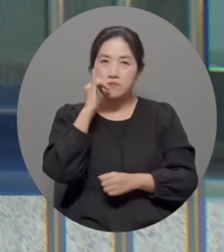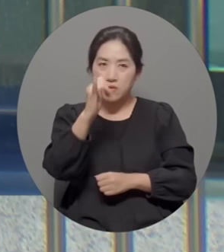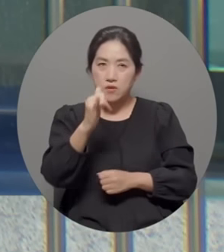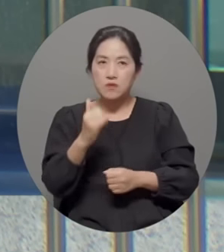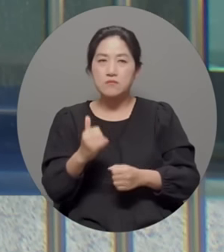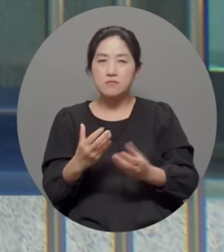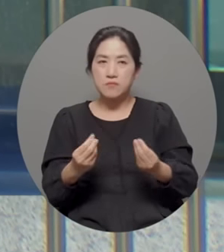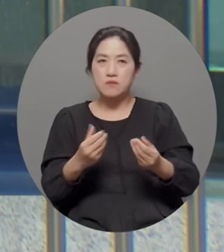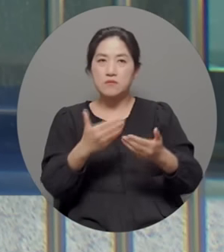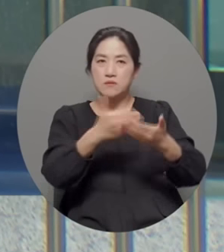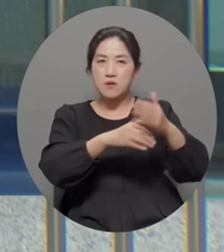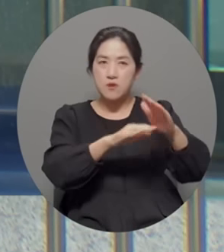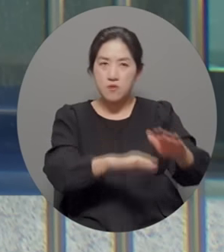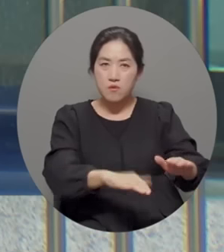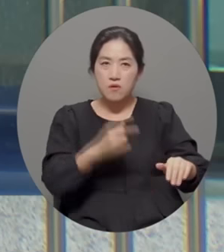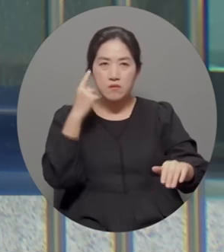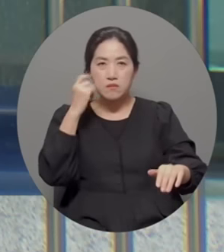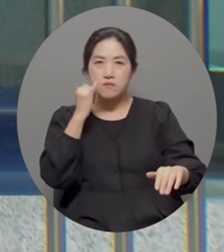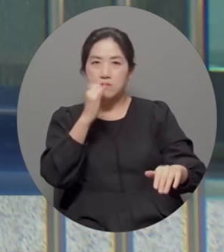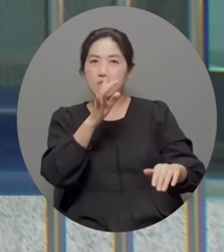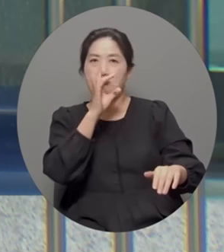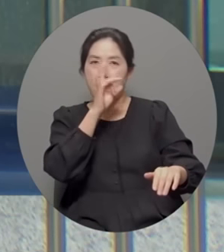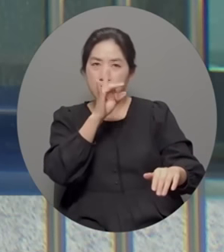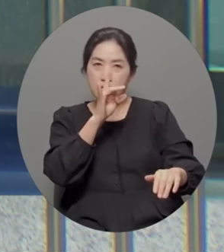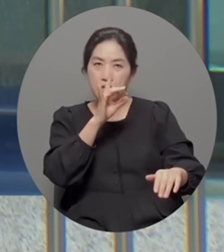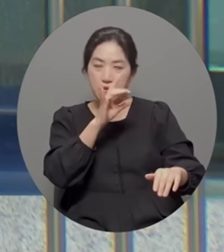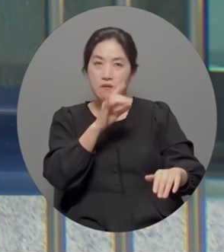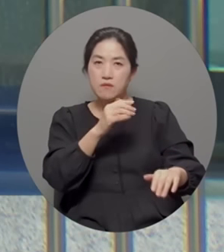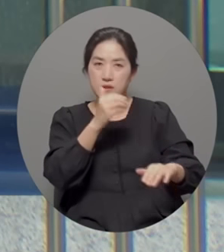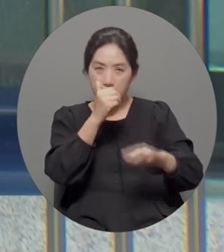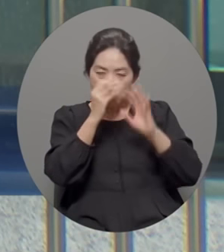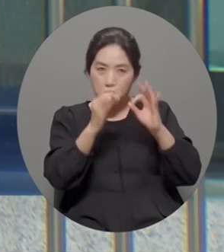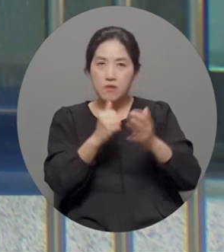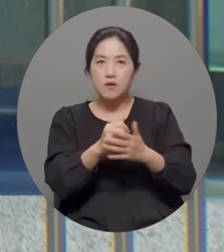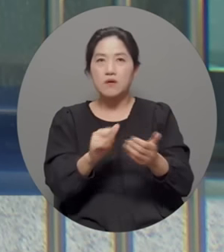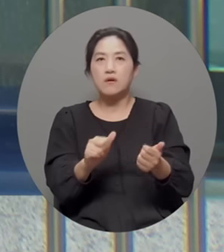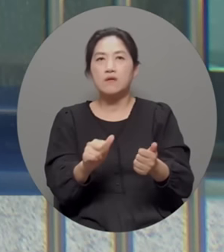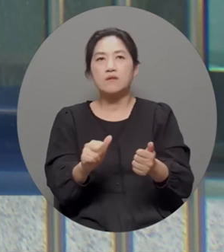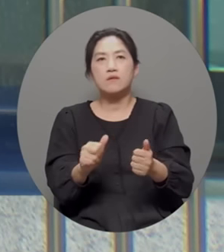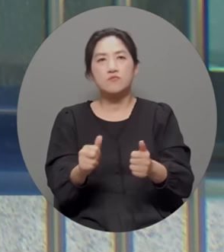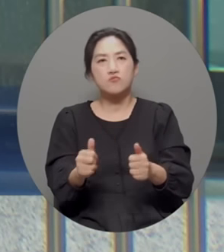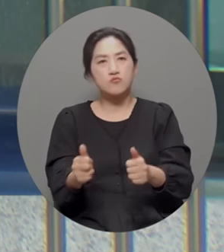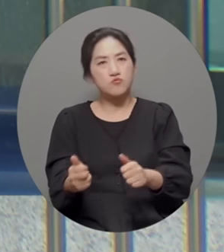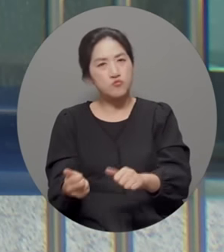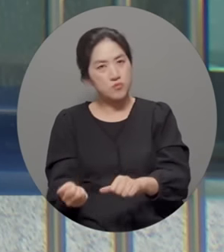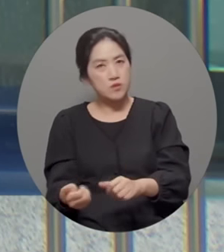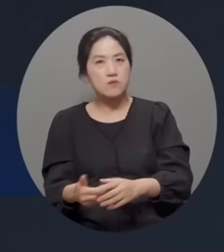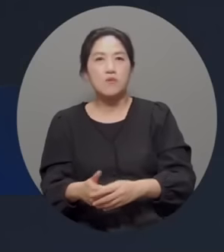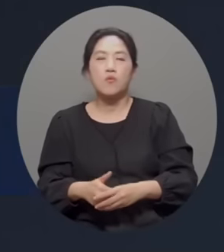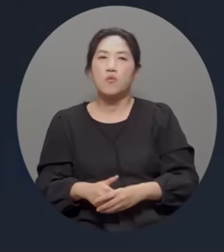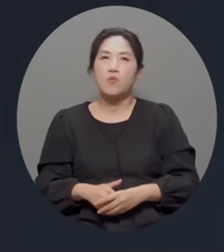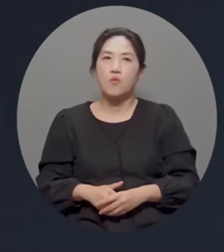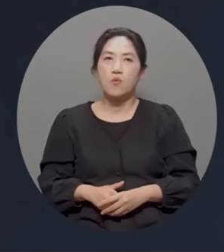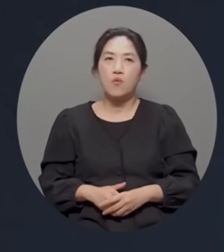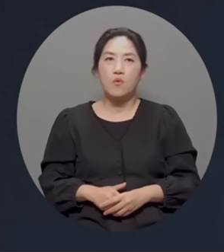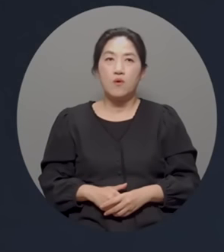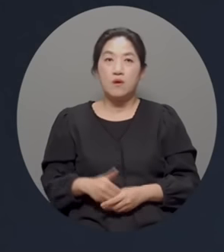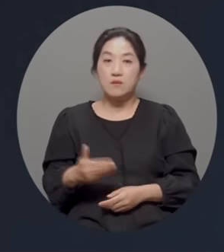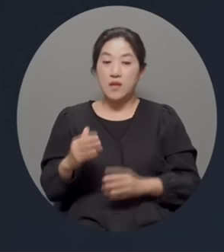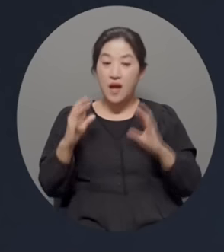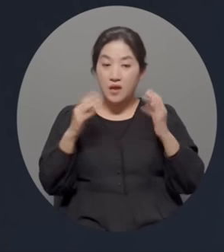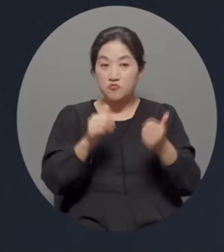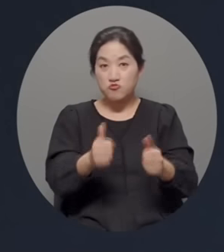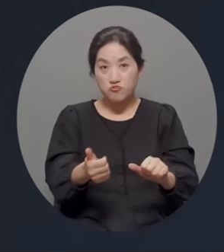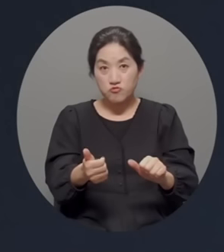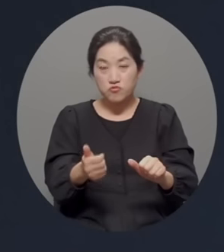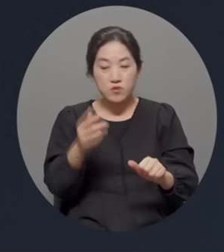이제 전화도 드리고 남기고 두고 오려고 한 전화 안 받으시더라고요. 그리고 이제 나갔다고. 그런데 아이가